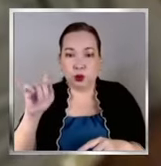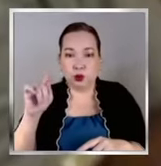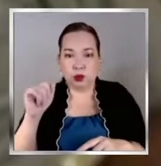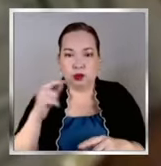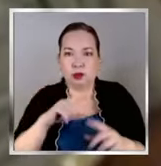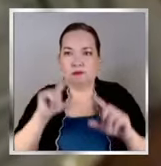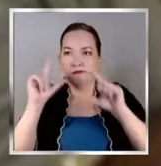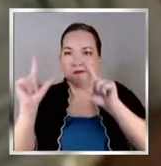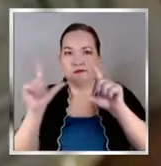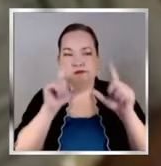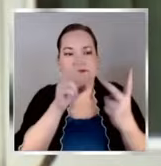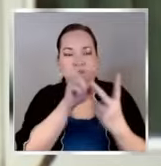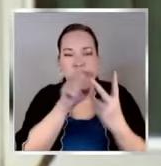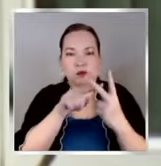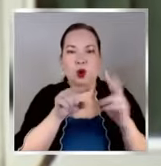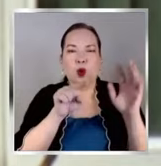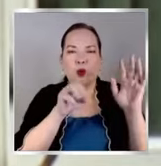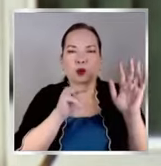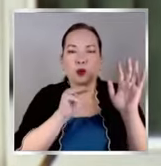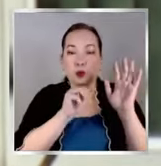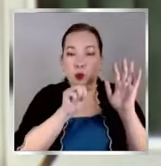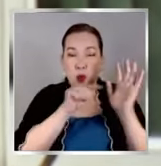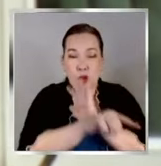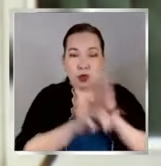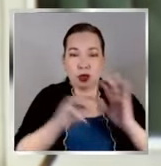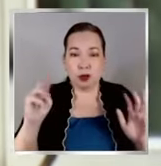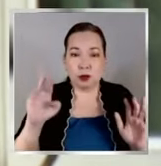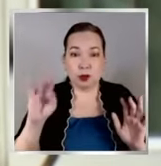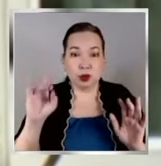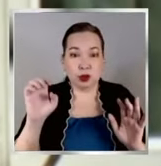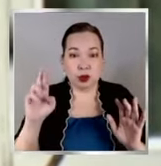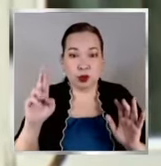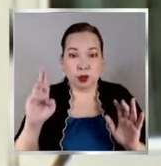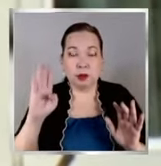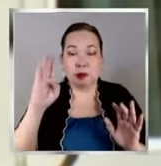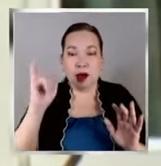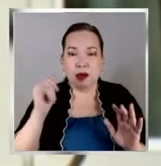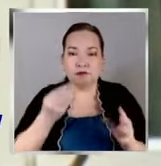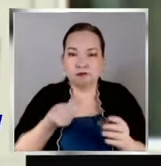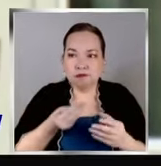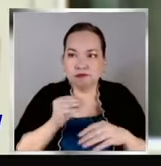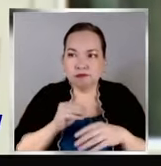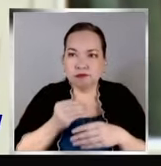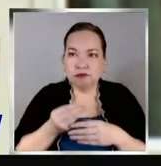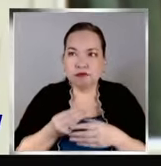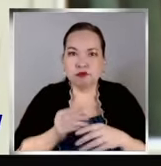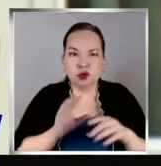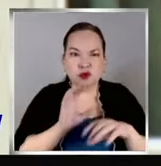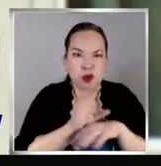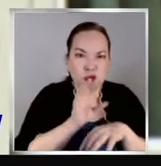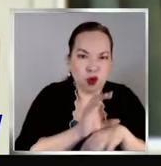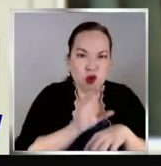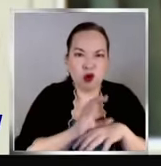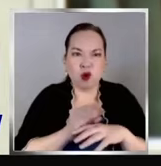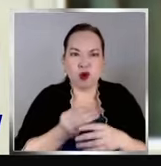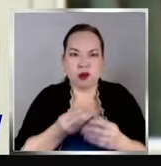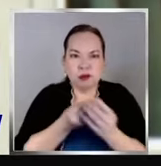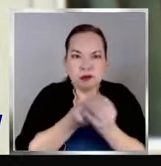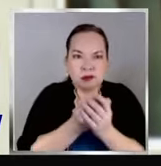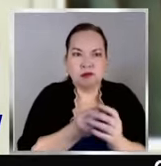ng murder by inducement. By inducement, suhol, binuyo at sinuhulan na gumawa ng